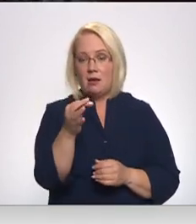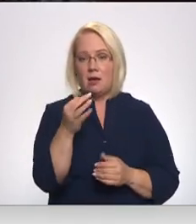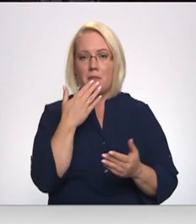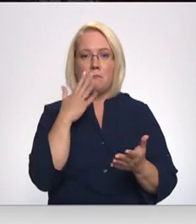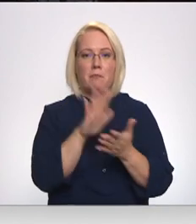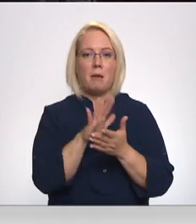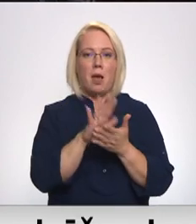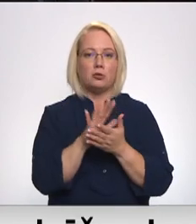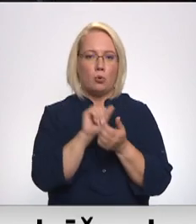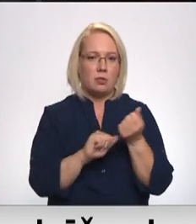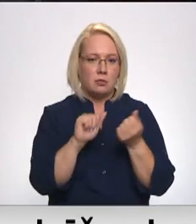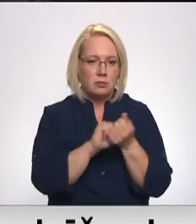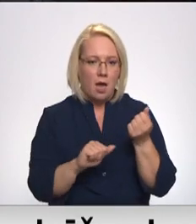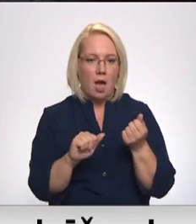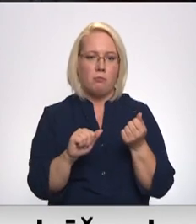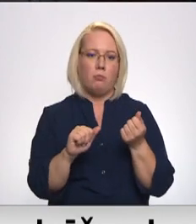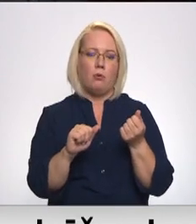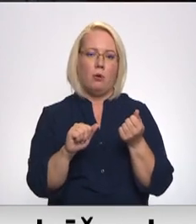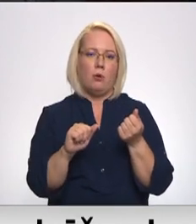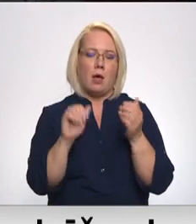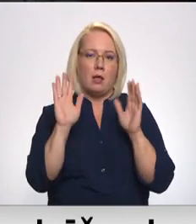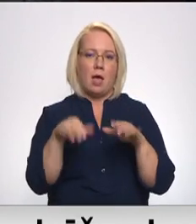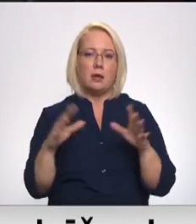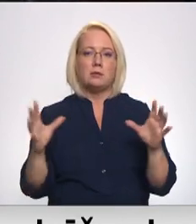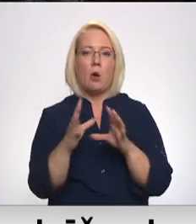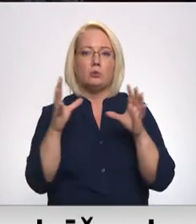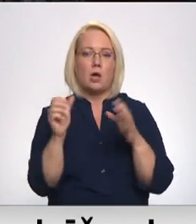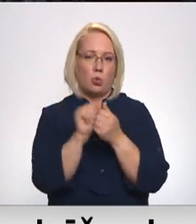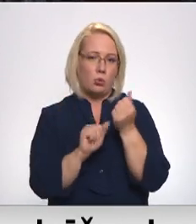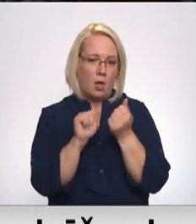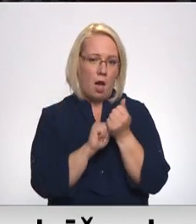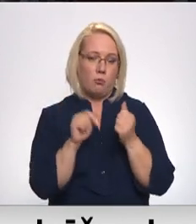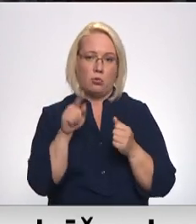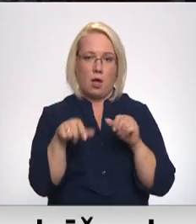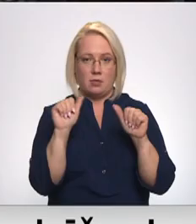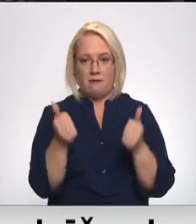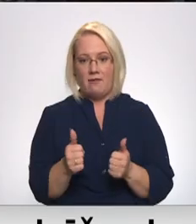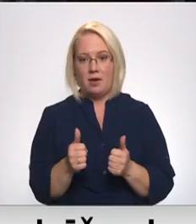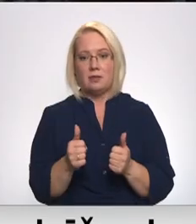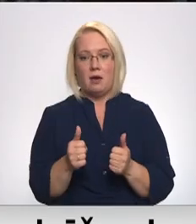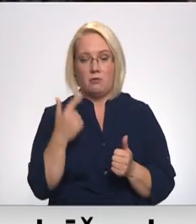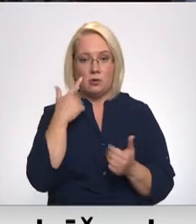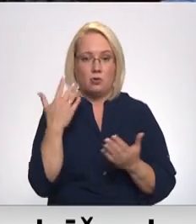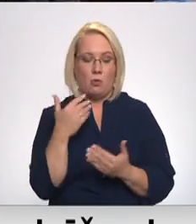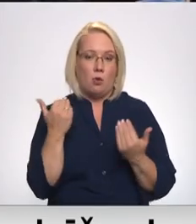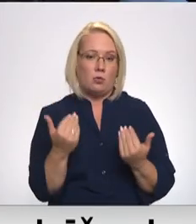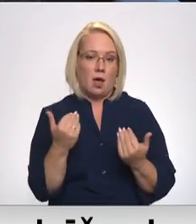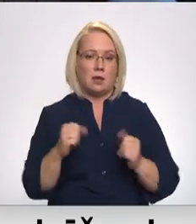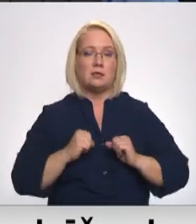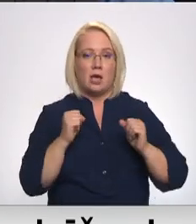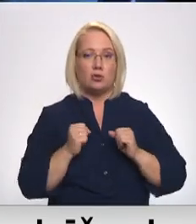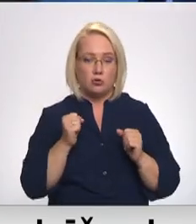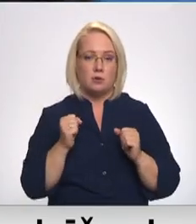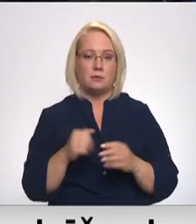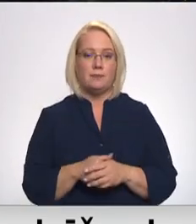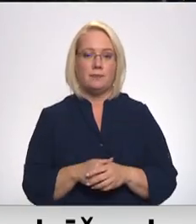iemēslo dabu, viss tās, kas saka, lai saudētu dabu tādā veidā domāt. Un es jau tagad tā cenšos, kas saka,